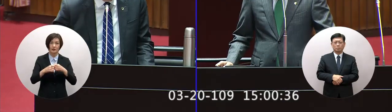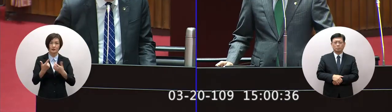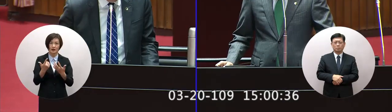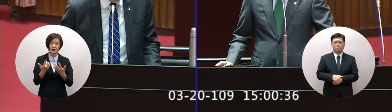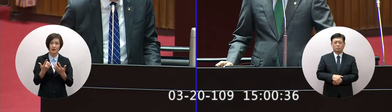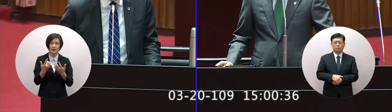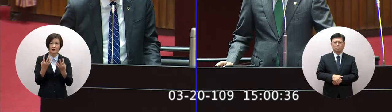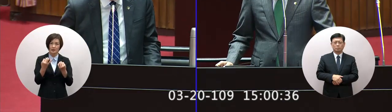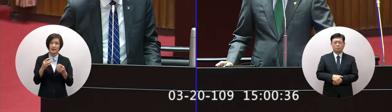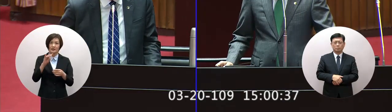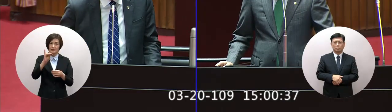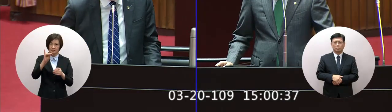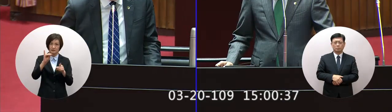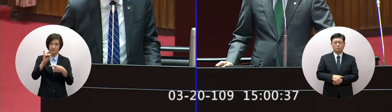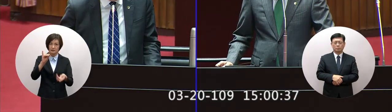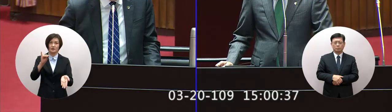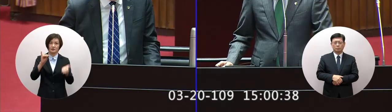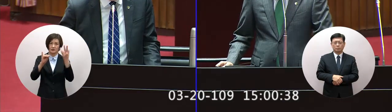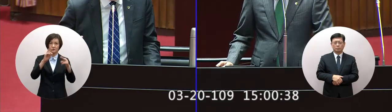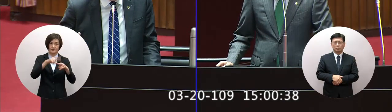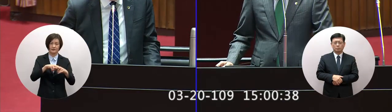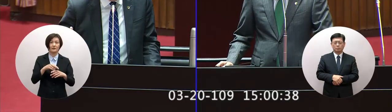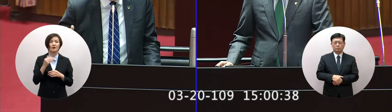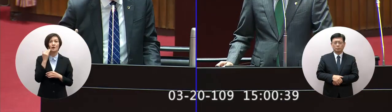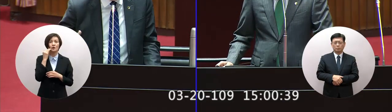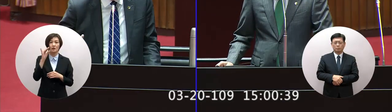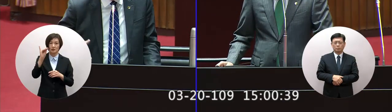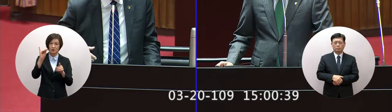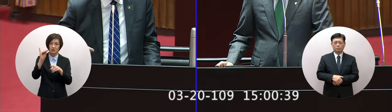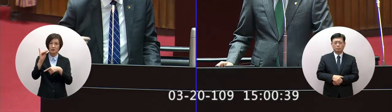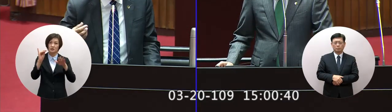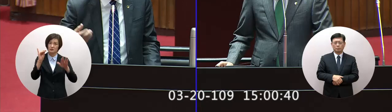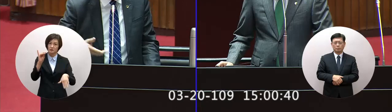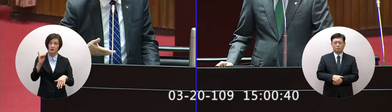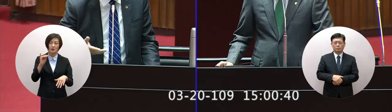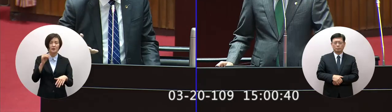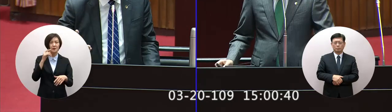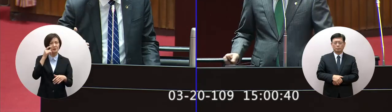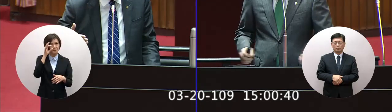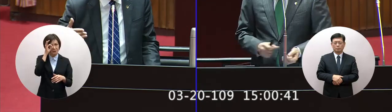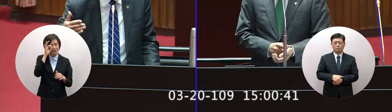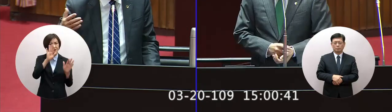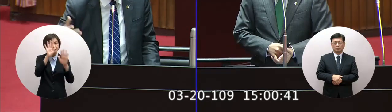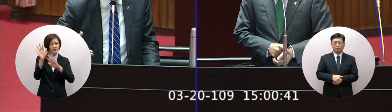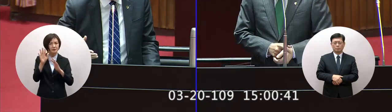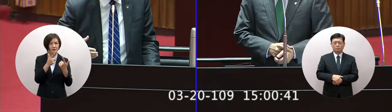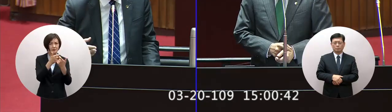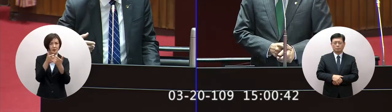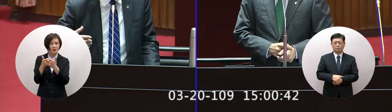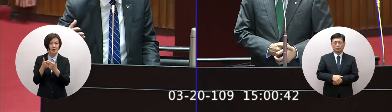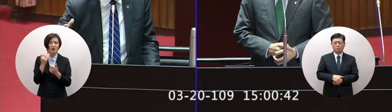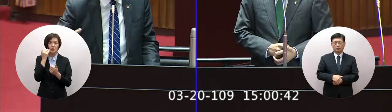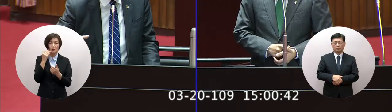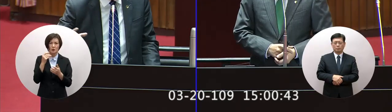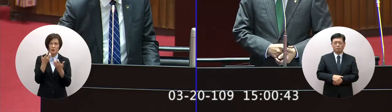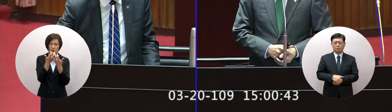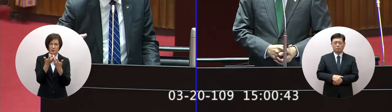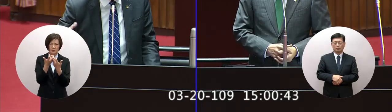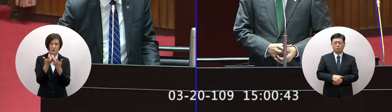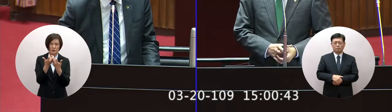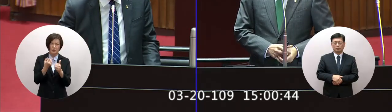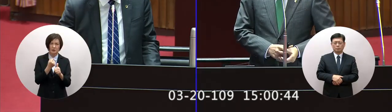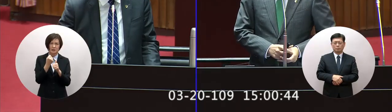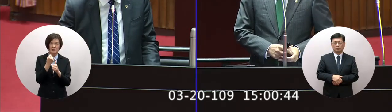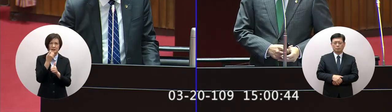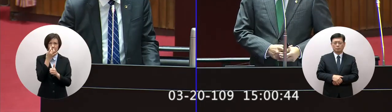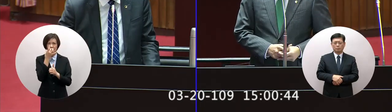数是定在1000，但是1000以下的也是看你的情况。如果是刚刚像院长讲的比较密集的，没办法控制